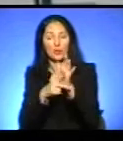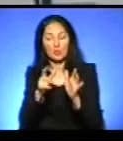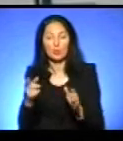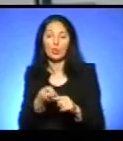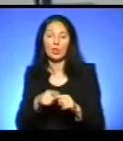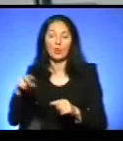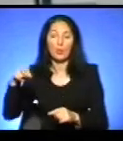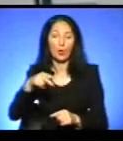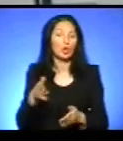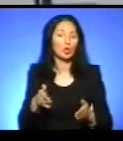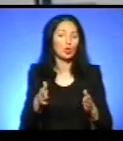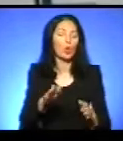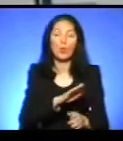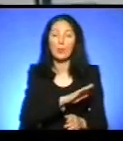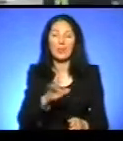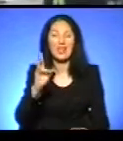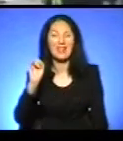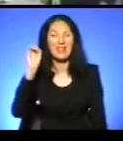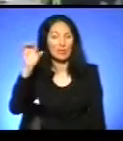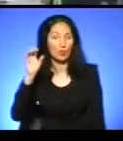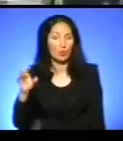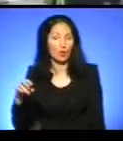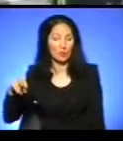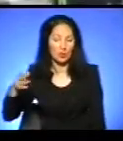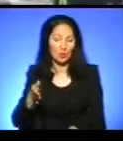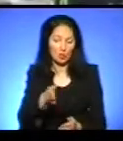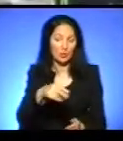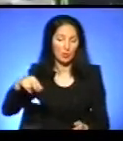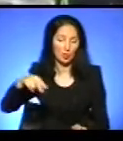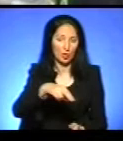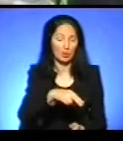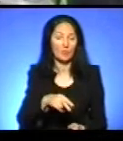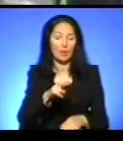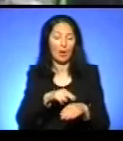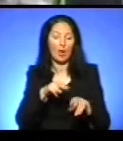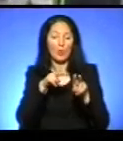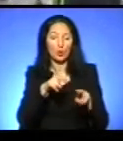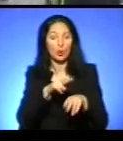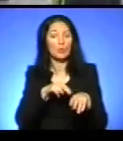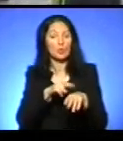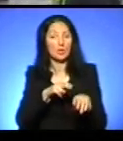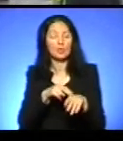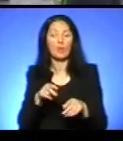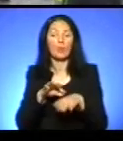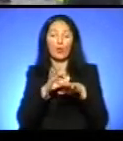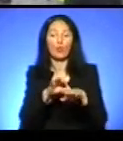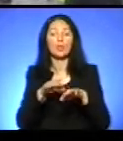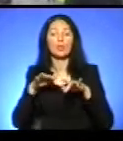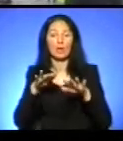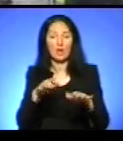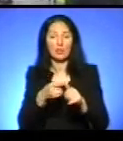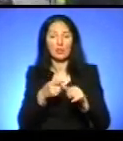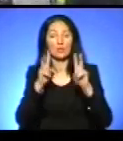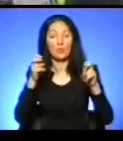пішохідного переходу. Більше у сюжеті. Патрульні поліцейські проводять у Тернополі рейд «Безпечний перехід». Ми знаходимося на вулиці